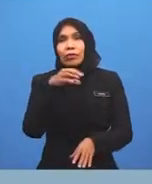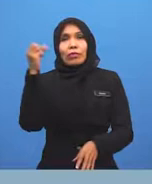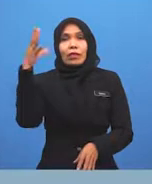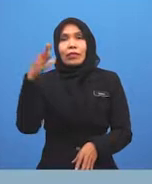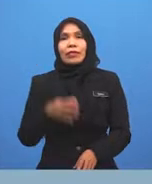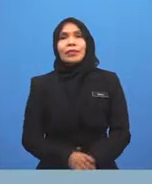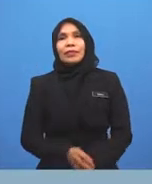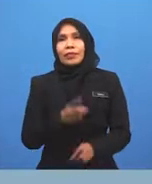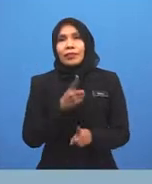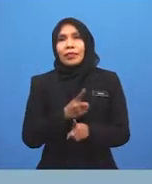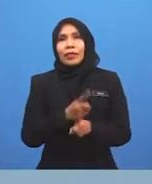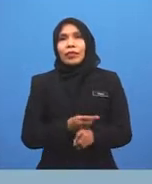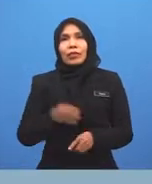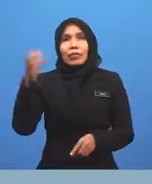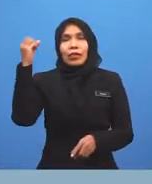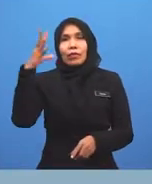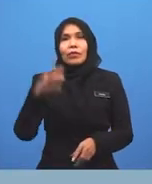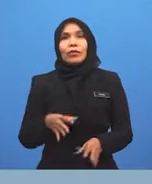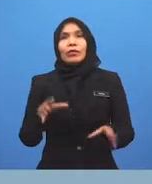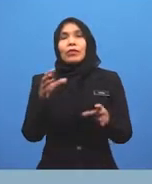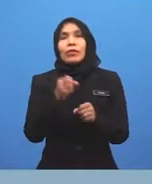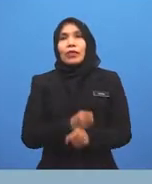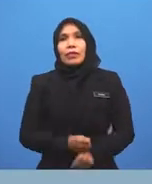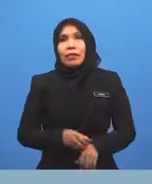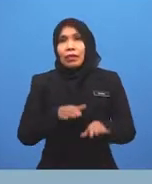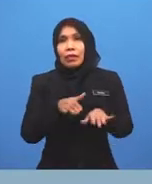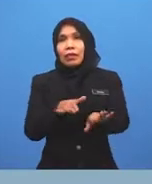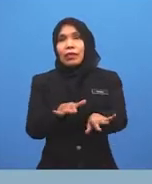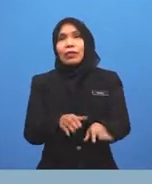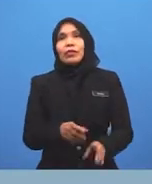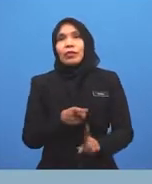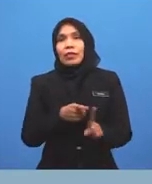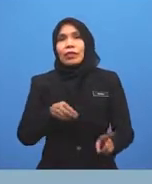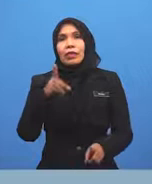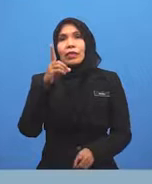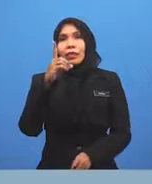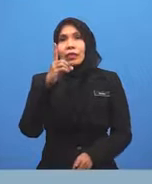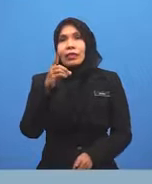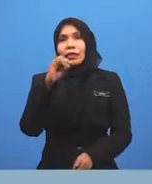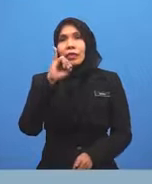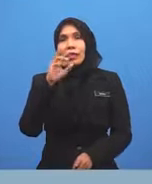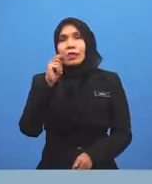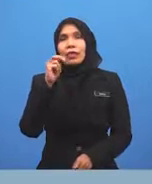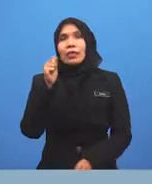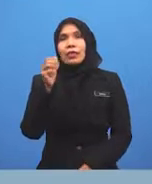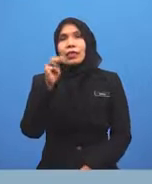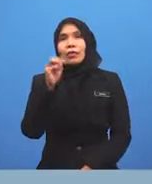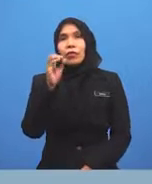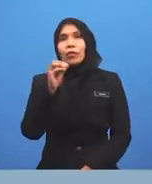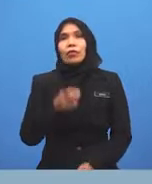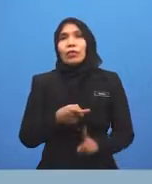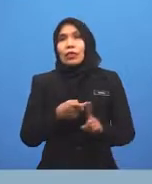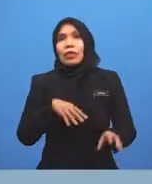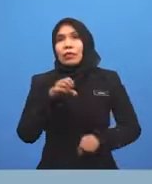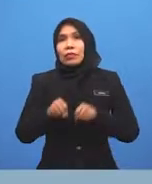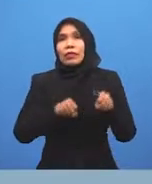Betul, lampu ini mendapatkan arus dari dinamo yang berputar apabila basikal dikayuh.